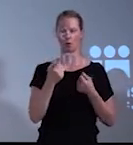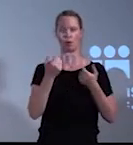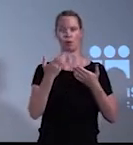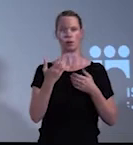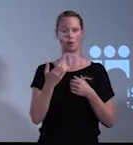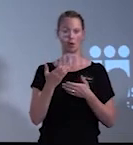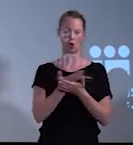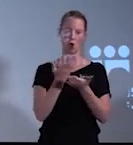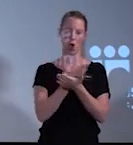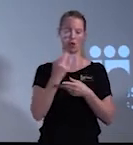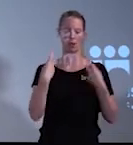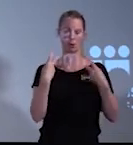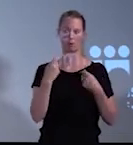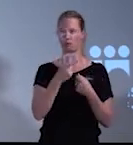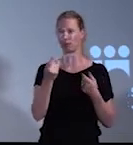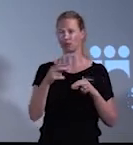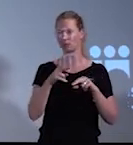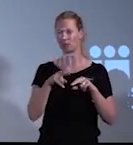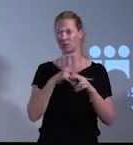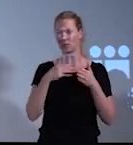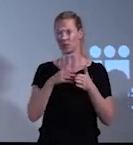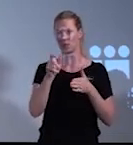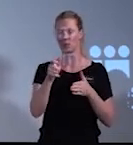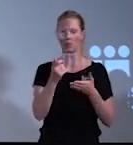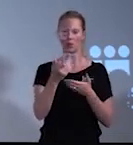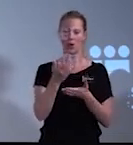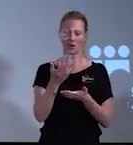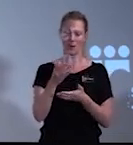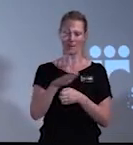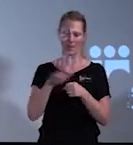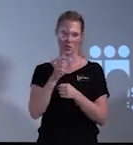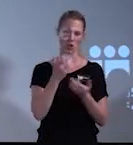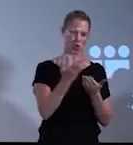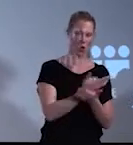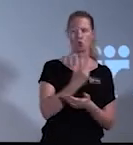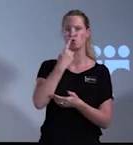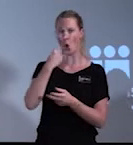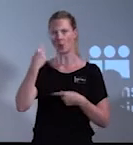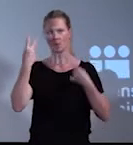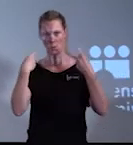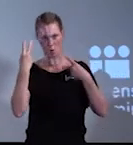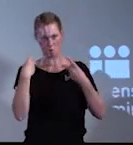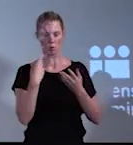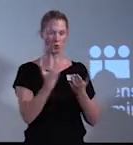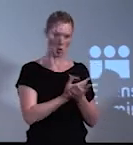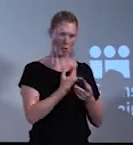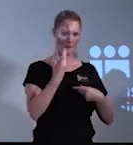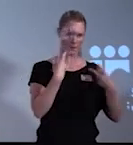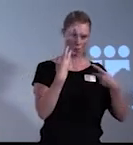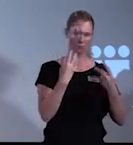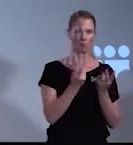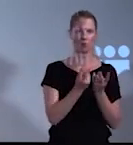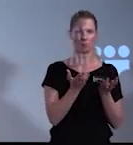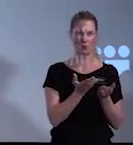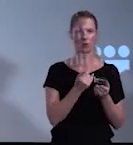gröna biografer. Och för de som inte känner till det så delar man in branschen i gröna och röda biografer. Och gröna biografer är sådana